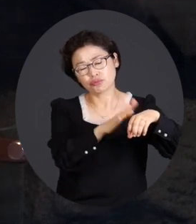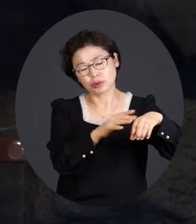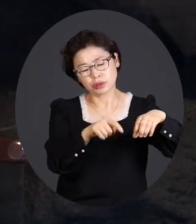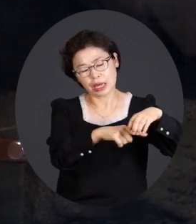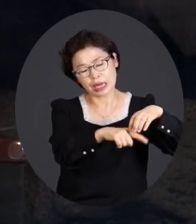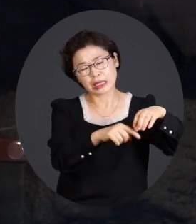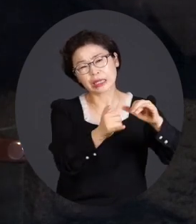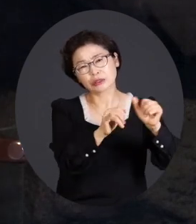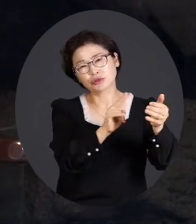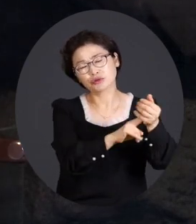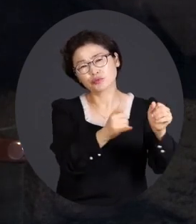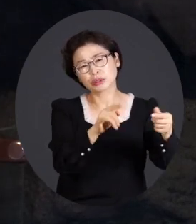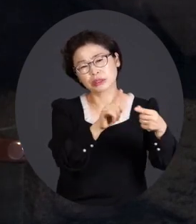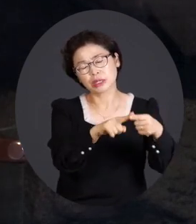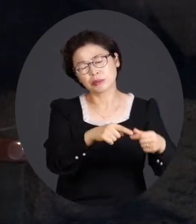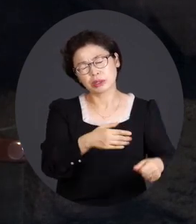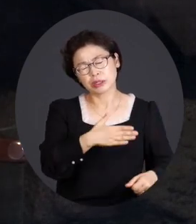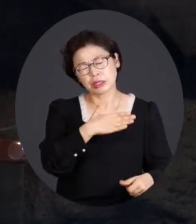질식사시켰다고 합니다.